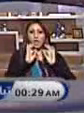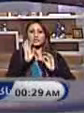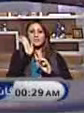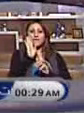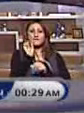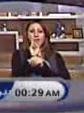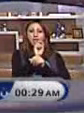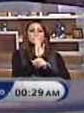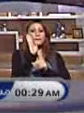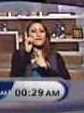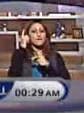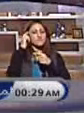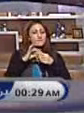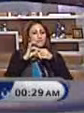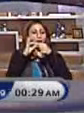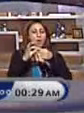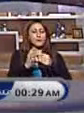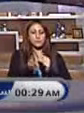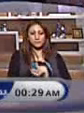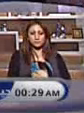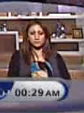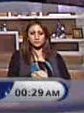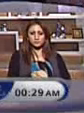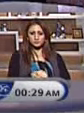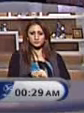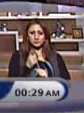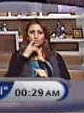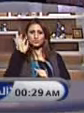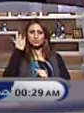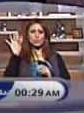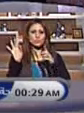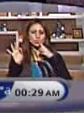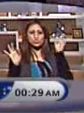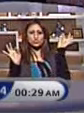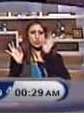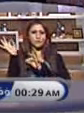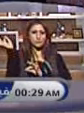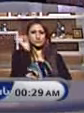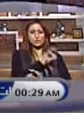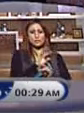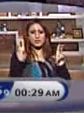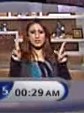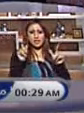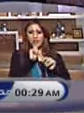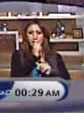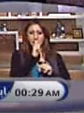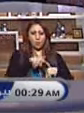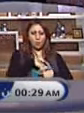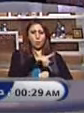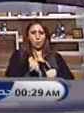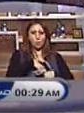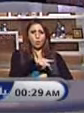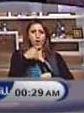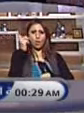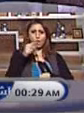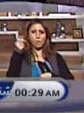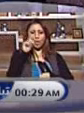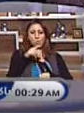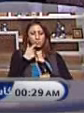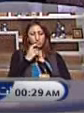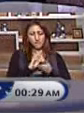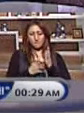انا يعني ليس ادب حوار هذه يعني انا للاسف تحول المصريون الى ما